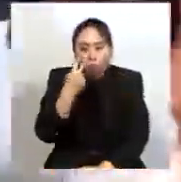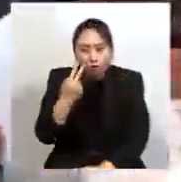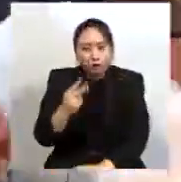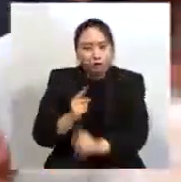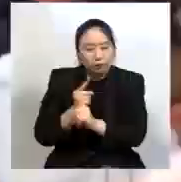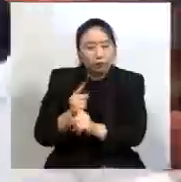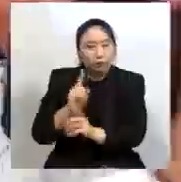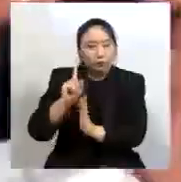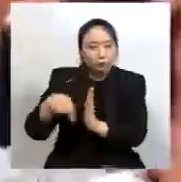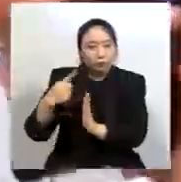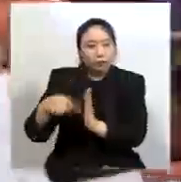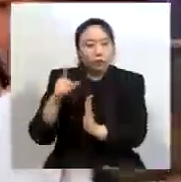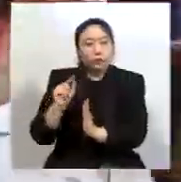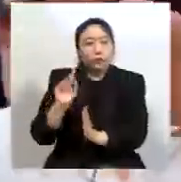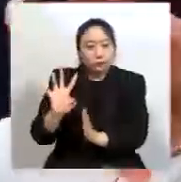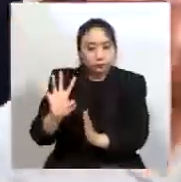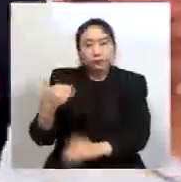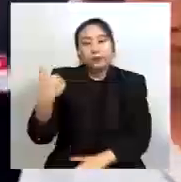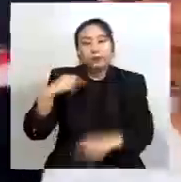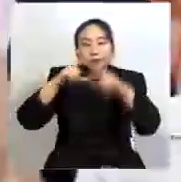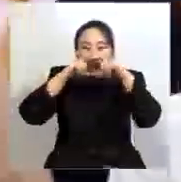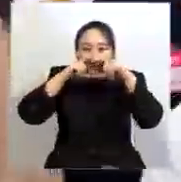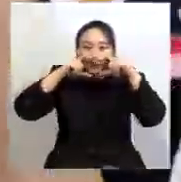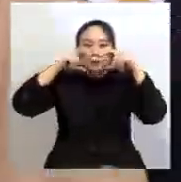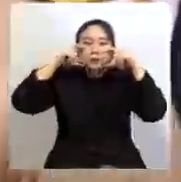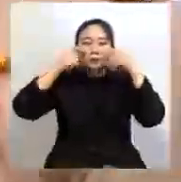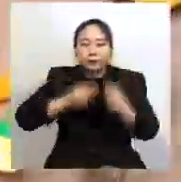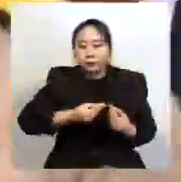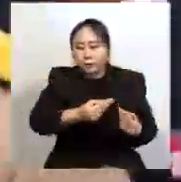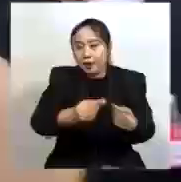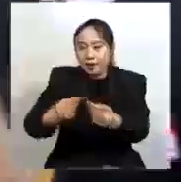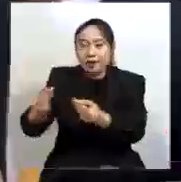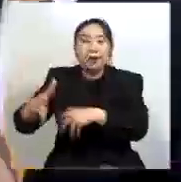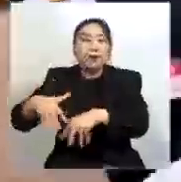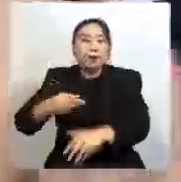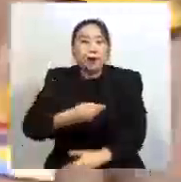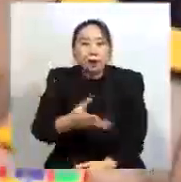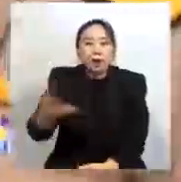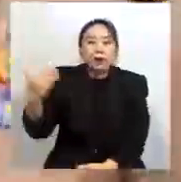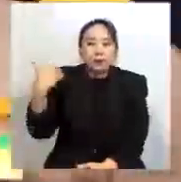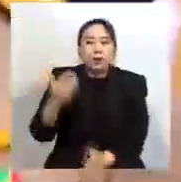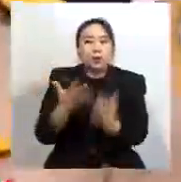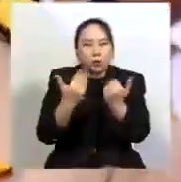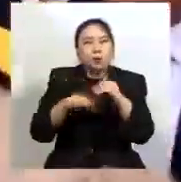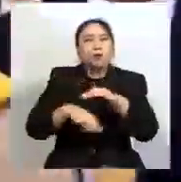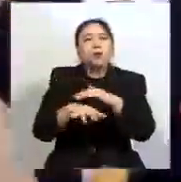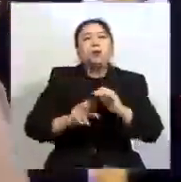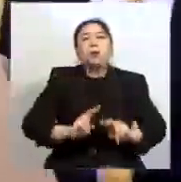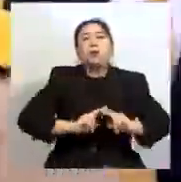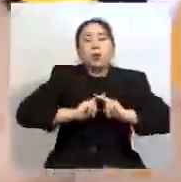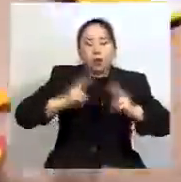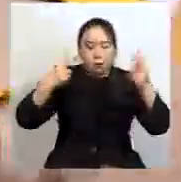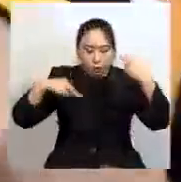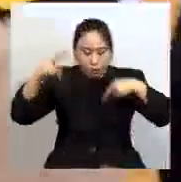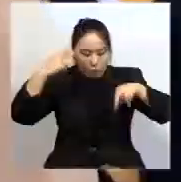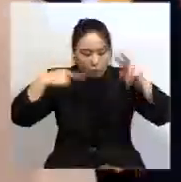ลอด24ชั่วโมงมีการแจกหน้ากากอนามัยให้กับประชาชนอย่างต่อเนื่องแต่เบื้องต้นขอให้ประชาชนดูแลตัวเองแล้วก็เฝ้า